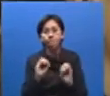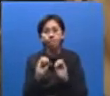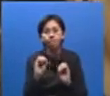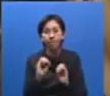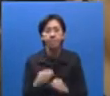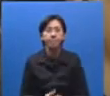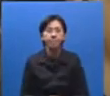นี้